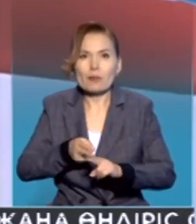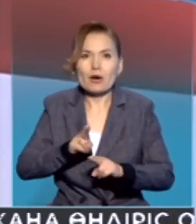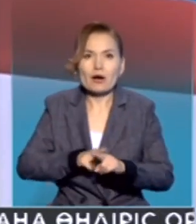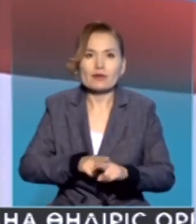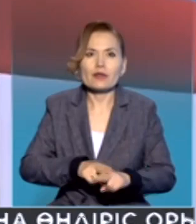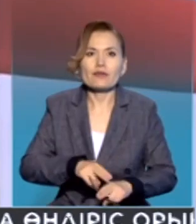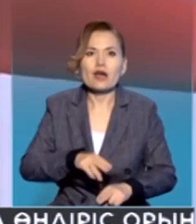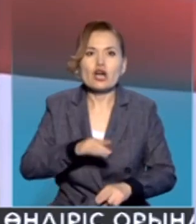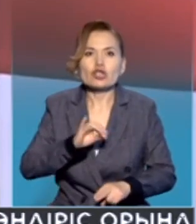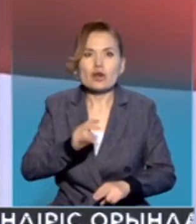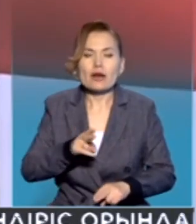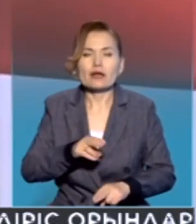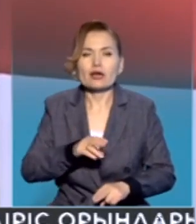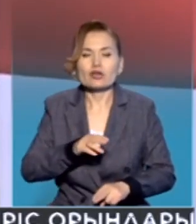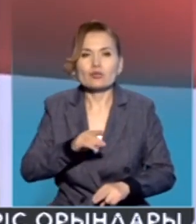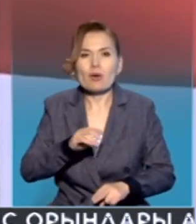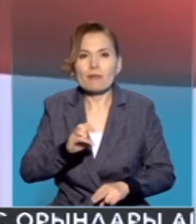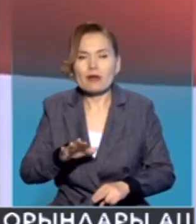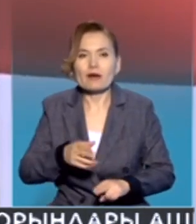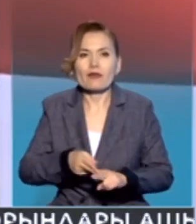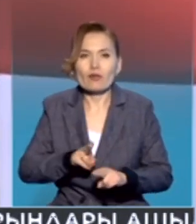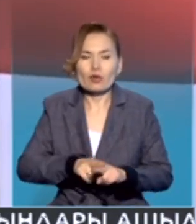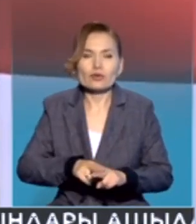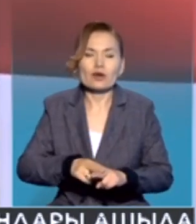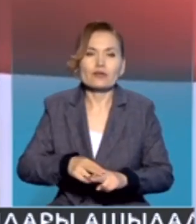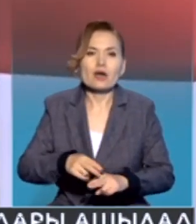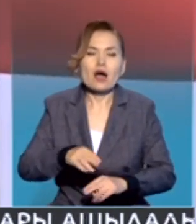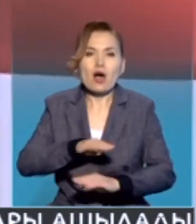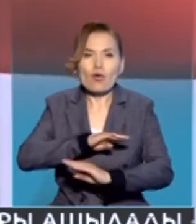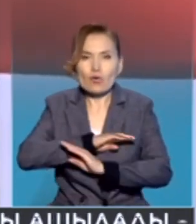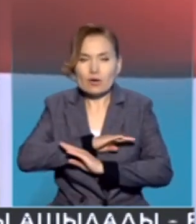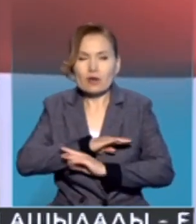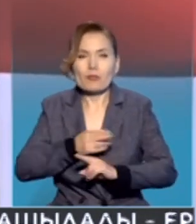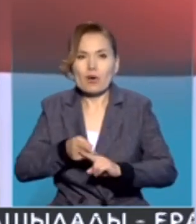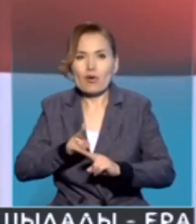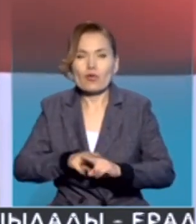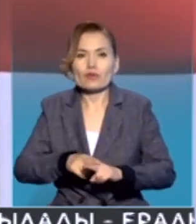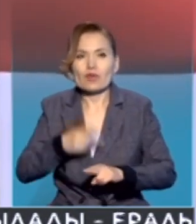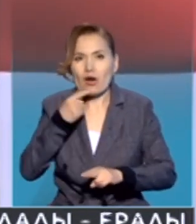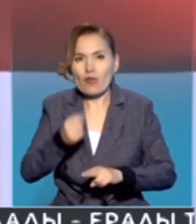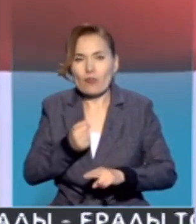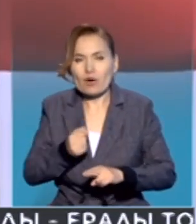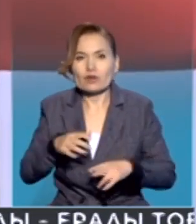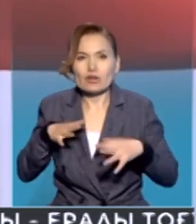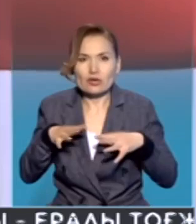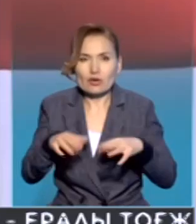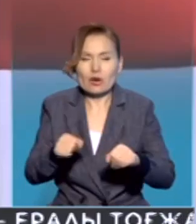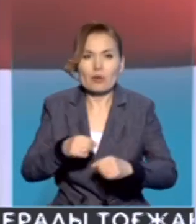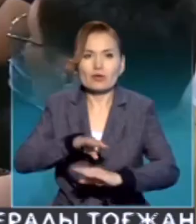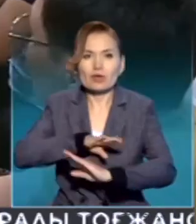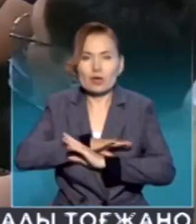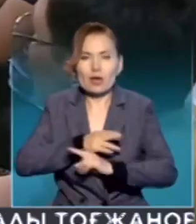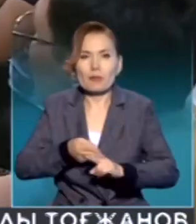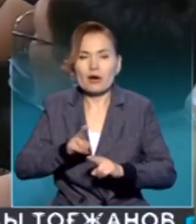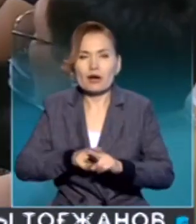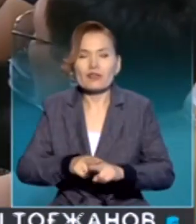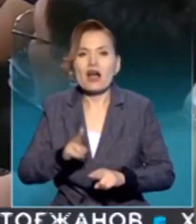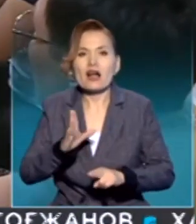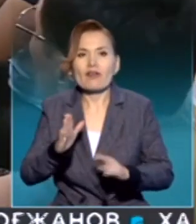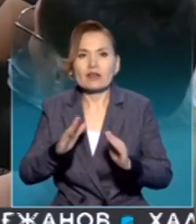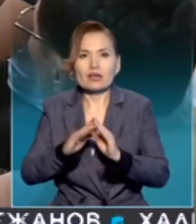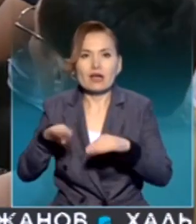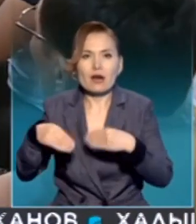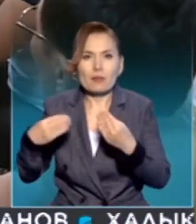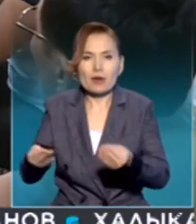Дәулет Жұмарбеков жаппай тәртіпсіздік кезінде стратегиялық нысандарды қорғау кезінде ерлікпен қаза тапты. Пәтер кілттерін тапсыру рәсімі